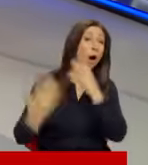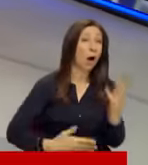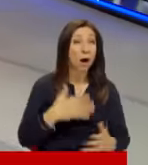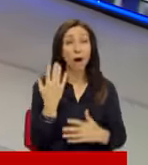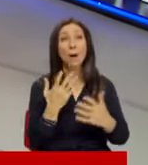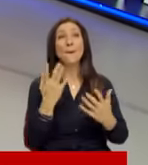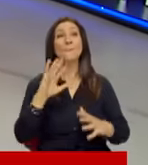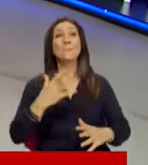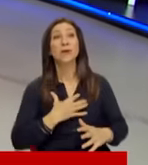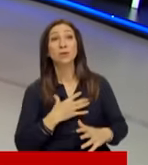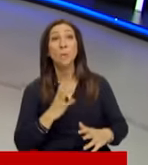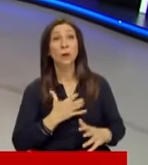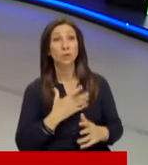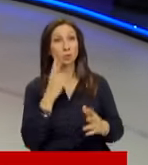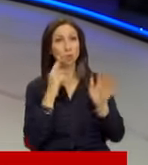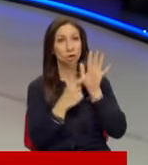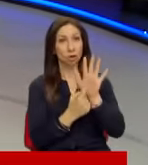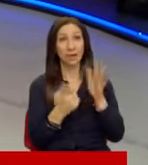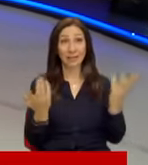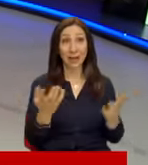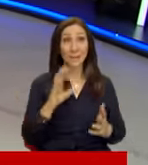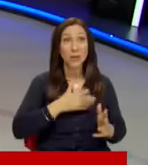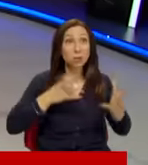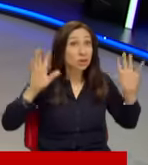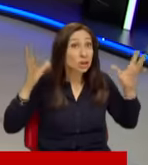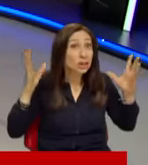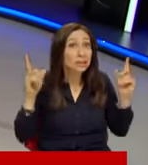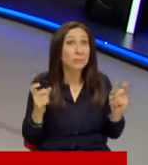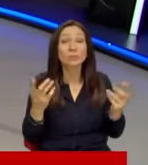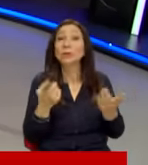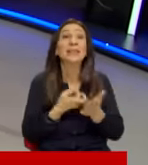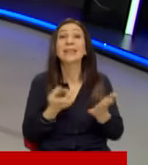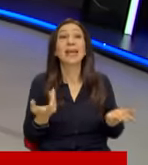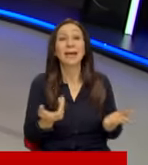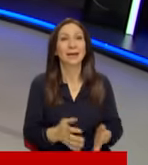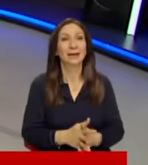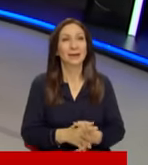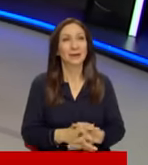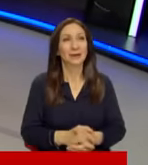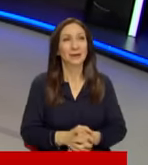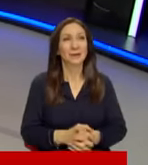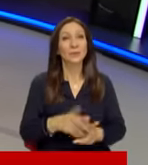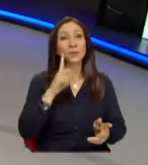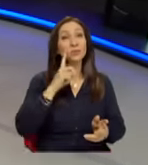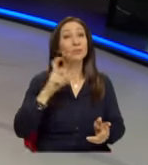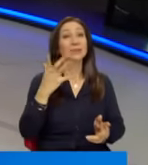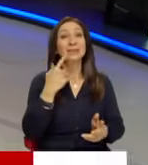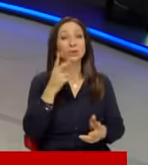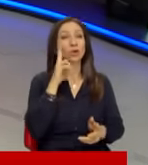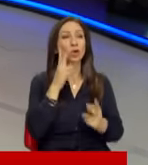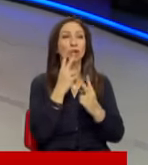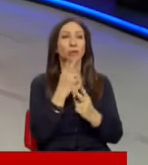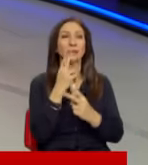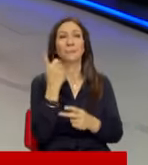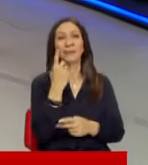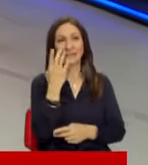mı? Patron patronluğunu mu gösterdi? Söyleyeyim patron mi? Çıldırdı mı? Ne o? Yani bunun adı ne? Şey ne demişti Cumhurbaşkanı son